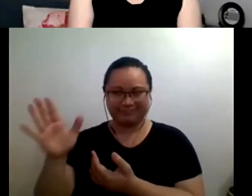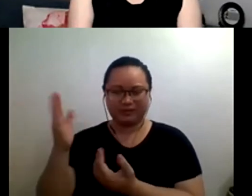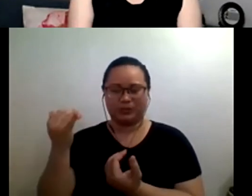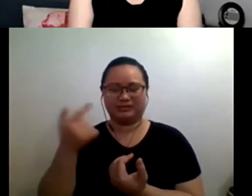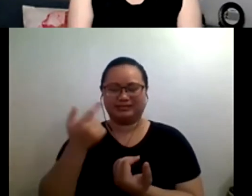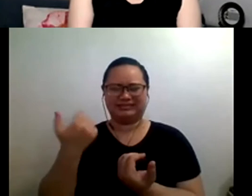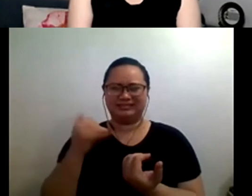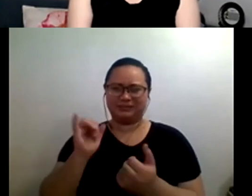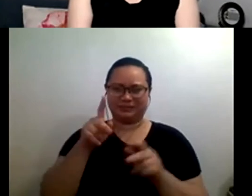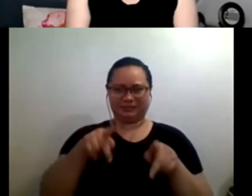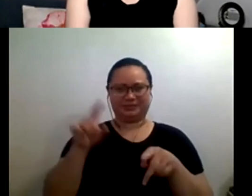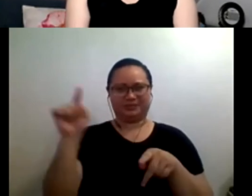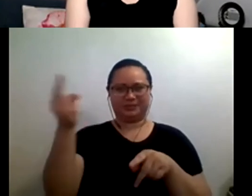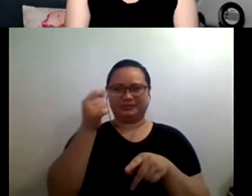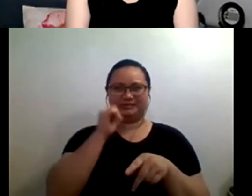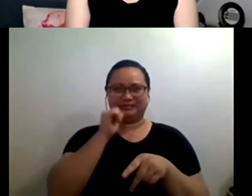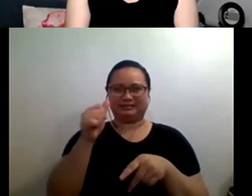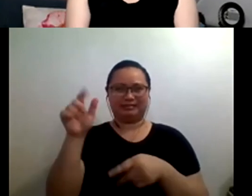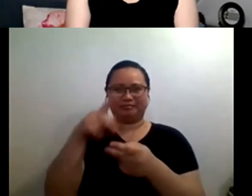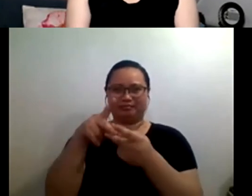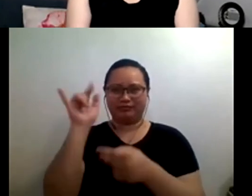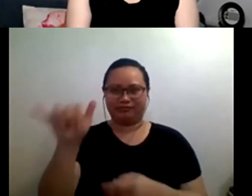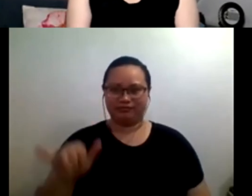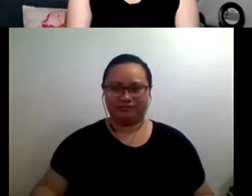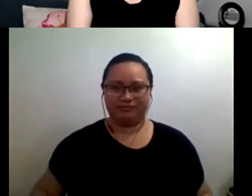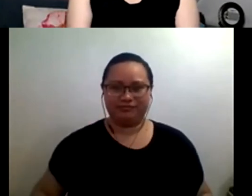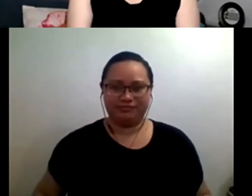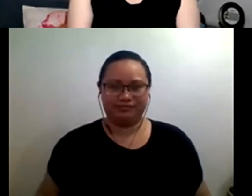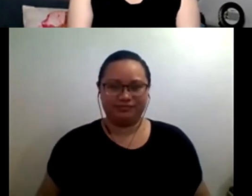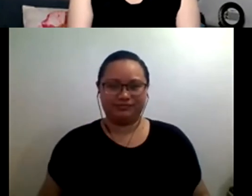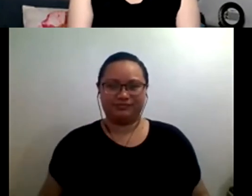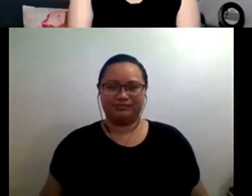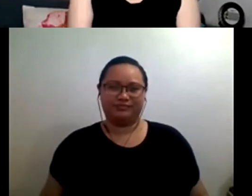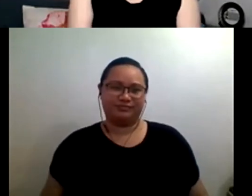understand na tao lang din naman tayo. And that's my own limitations I put to myself.